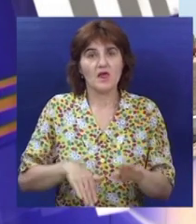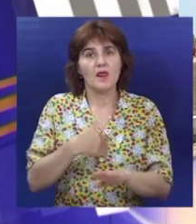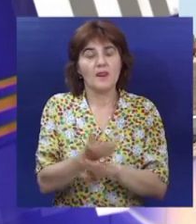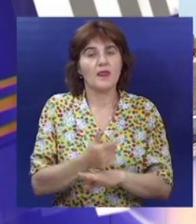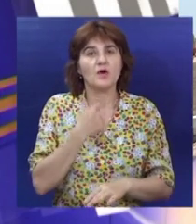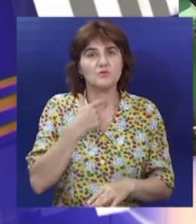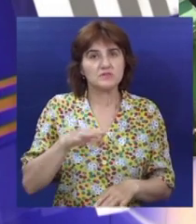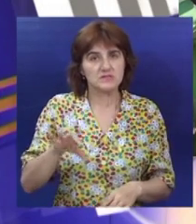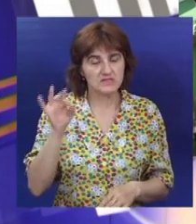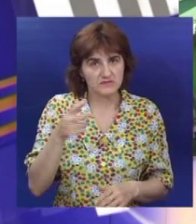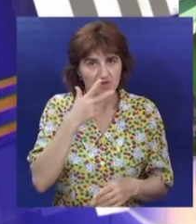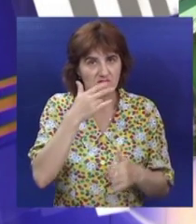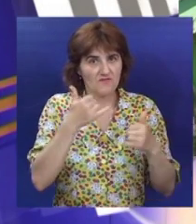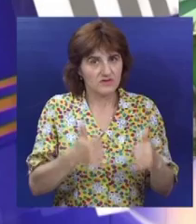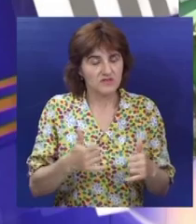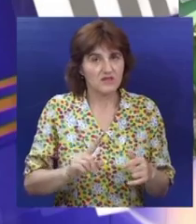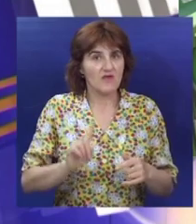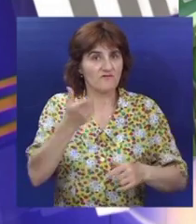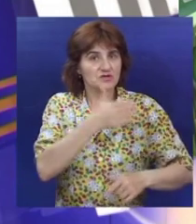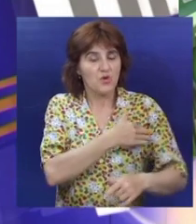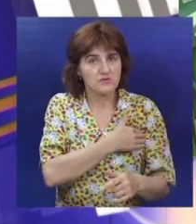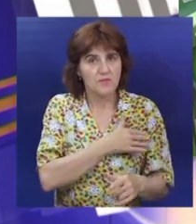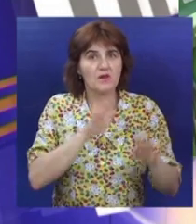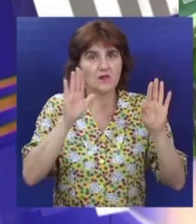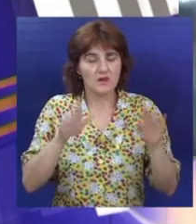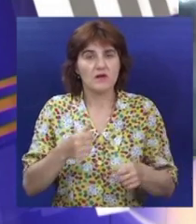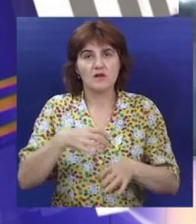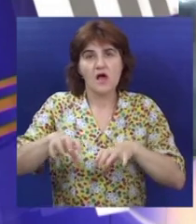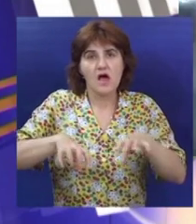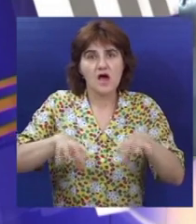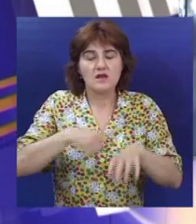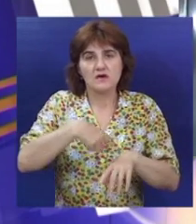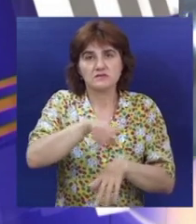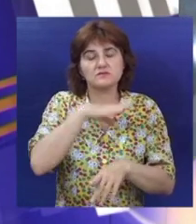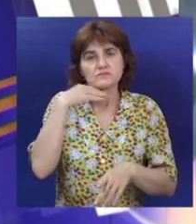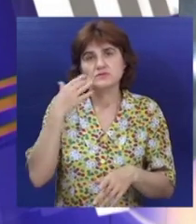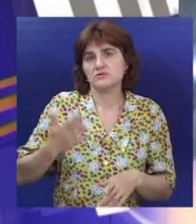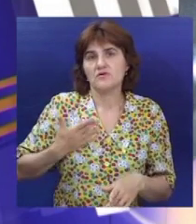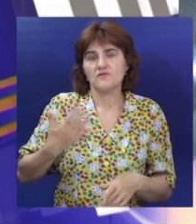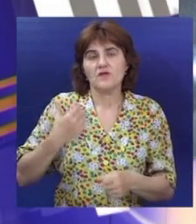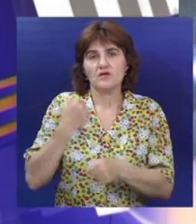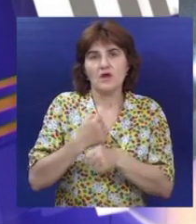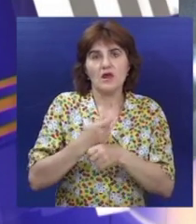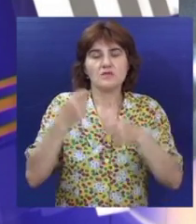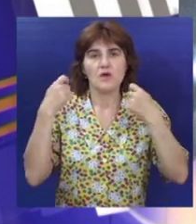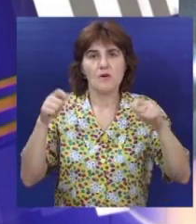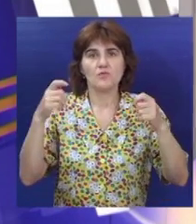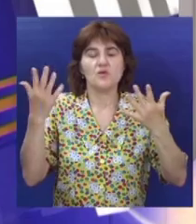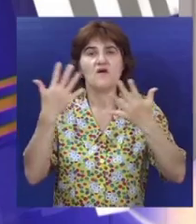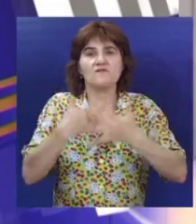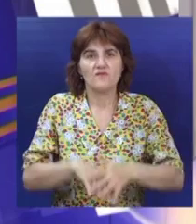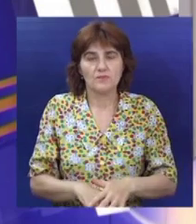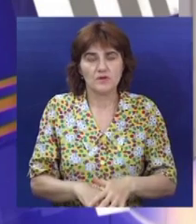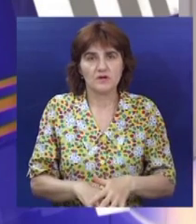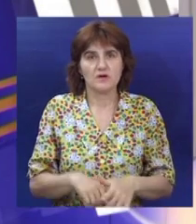Bajmok, nakon izbora, u jeku svetske krize i po visokim temperaturama, radnici i preduzeća SMB Gradnja grade buduću